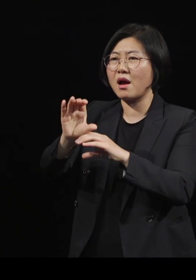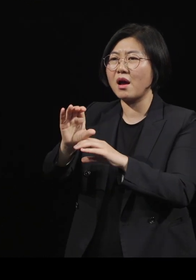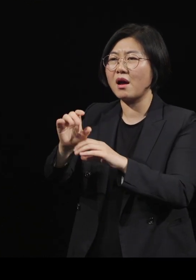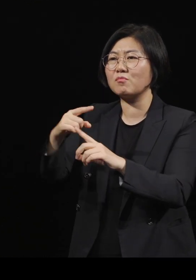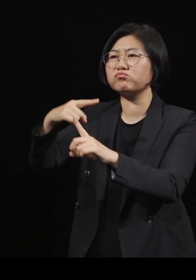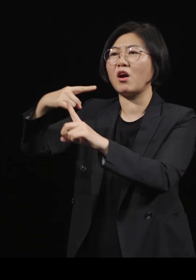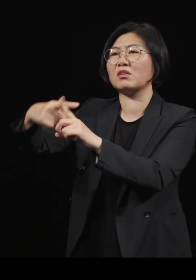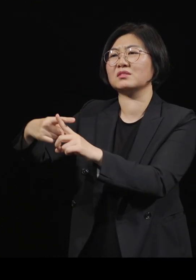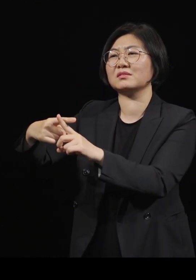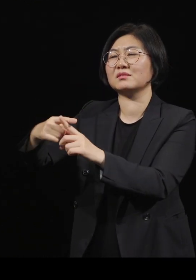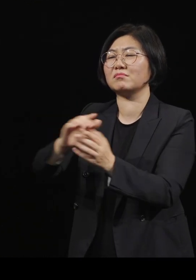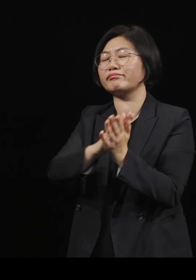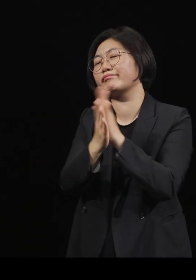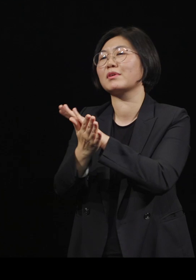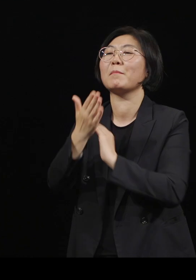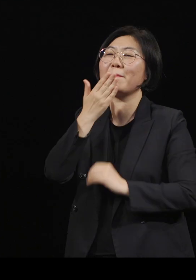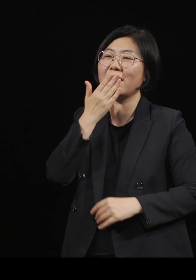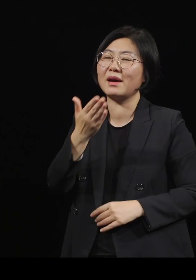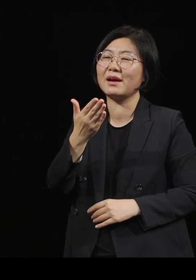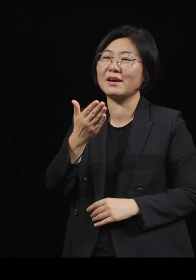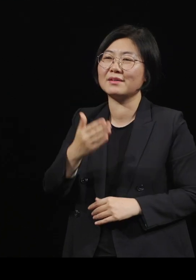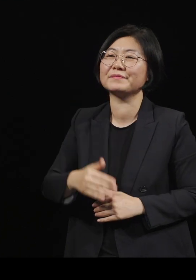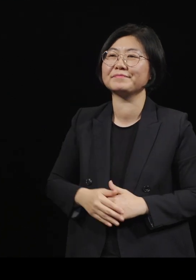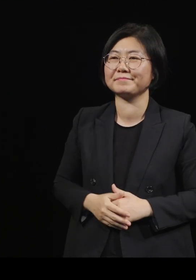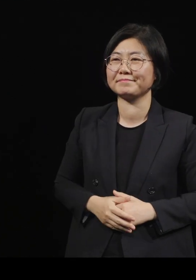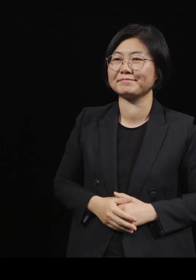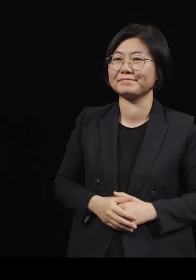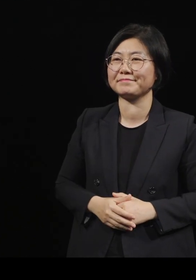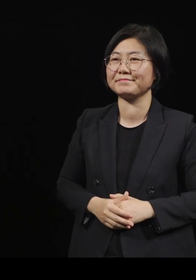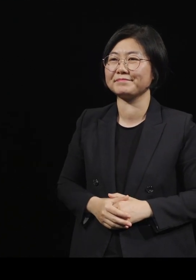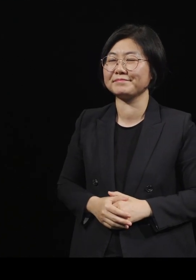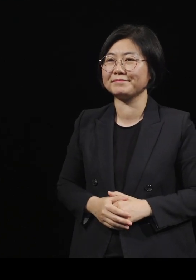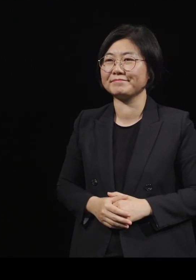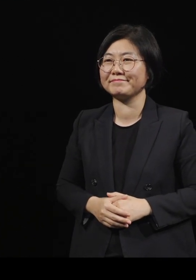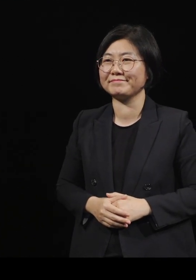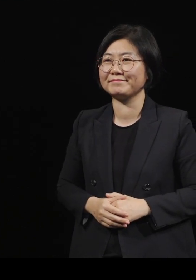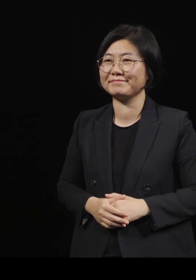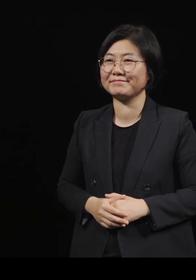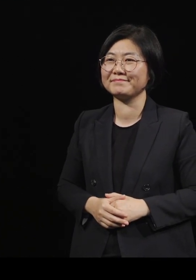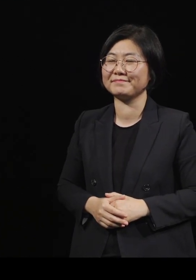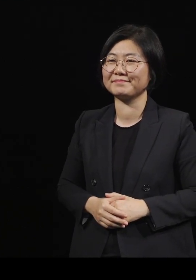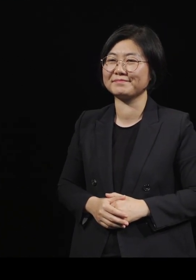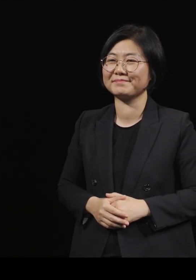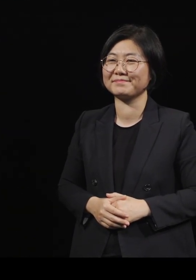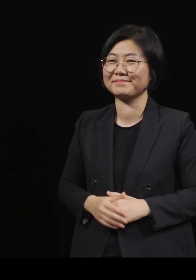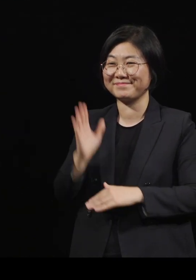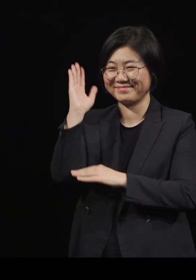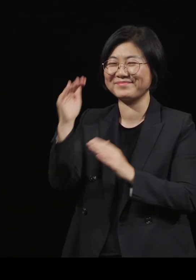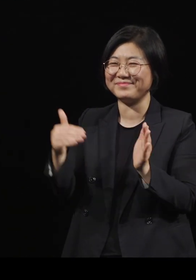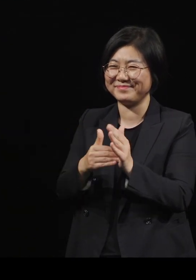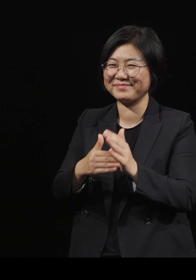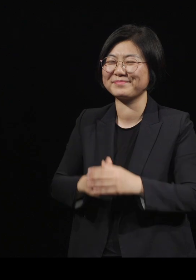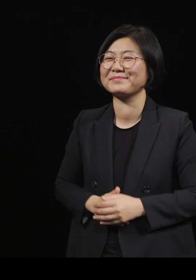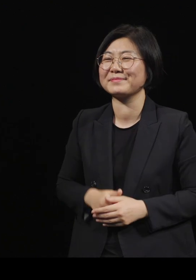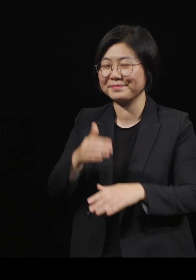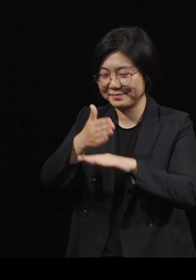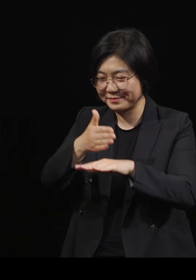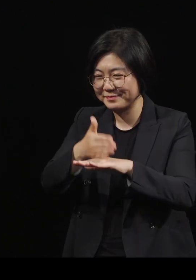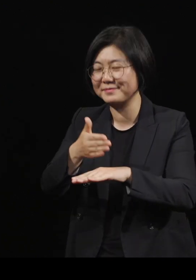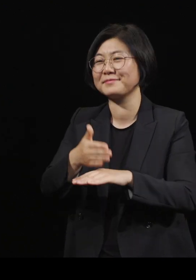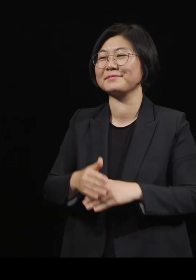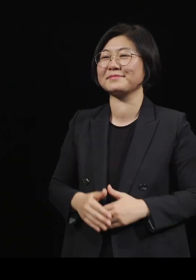인생의 플러스 알파로 바꾸어 줍니다. 여기까지입니다. 감사합니다.